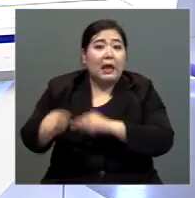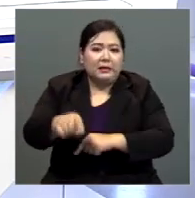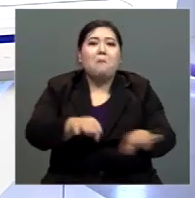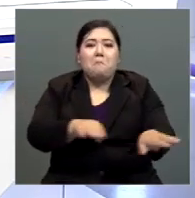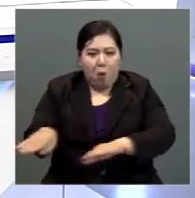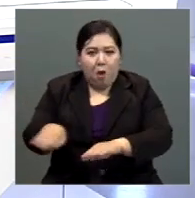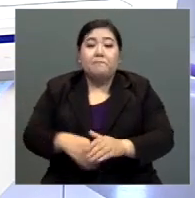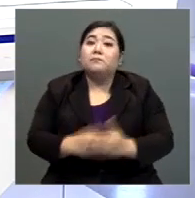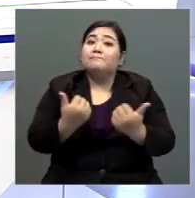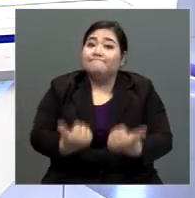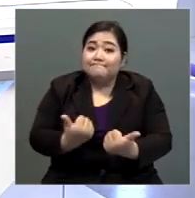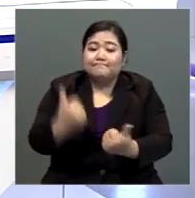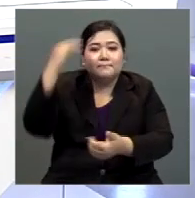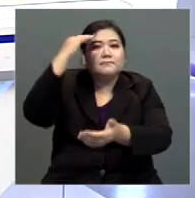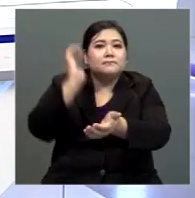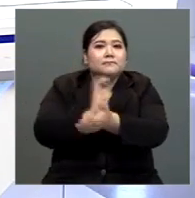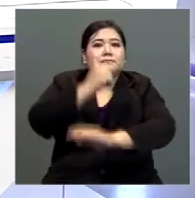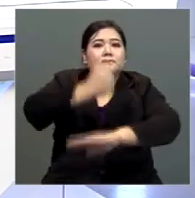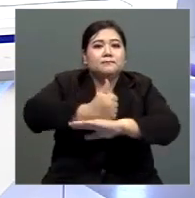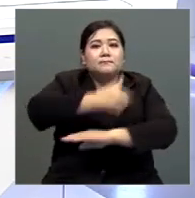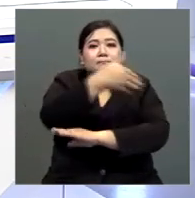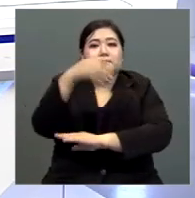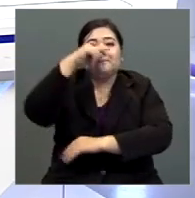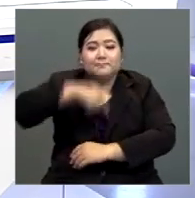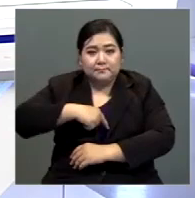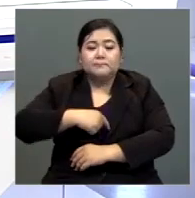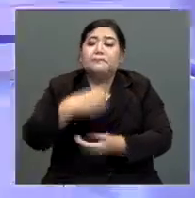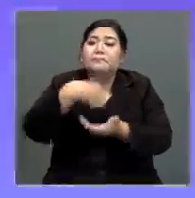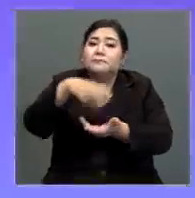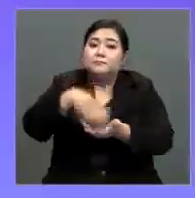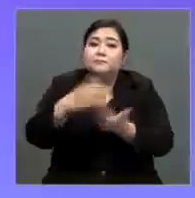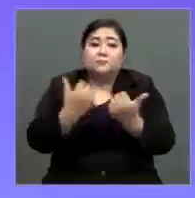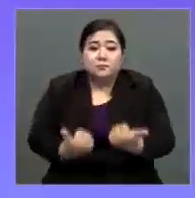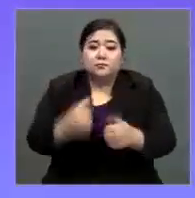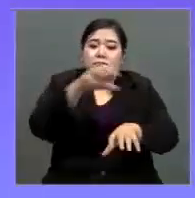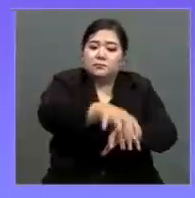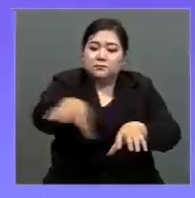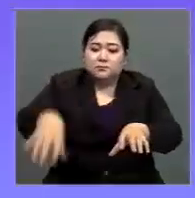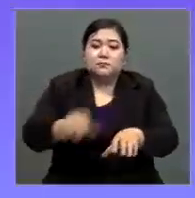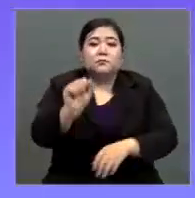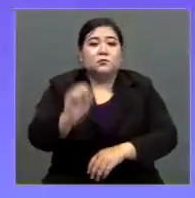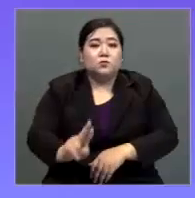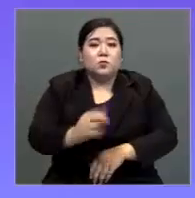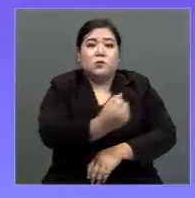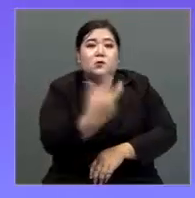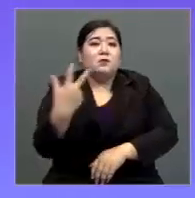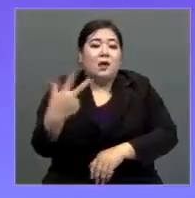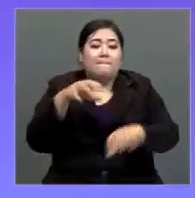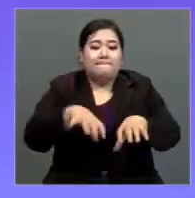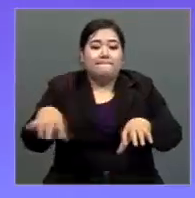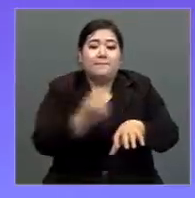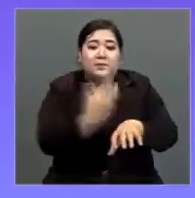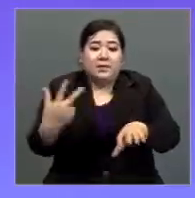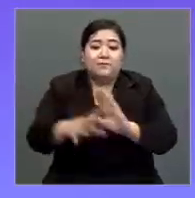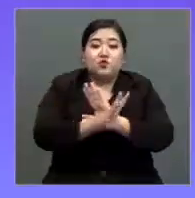ทิพย์ชัยจินดาผู้บัญชาการตำรวจแห่งชาตินะคะก็บอกว่าตอนนี้เนี่ยได้เตรียมพื้นที่สำรองไว้แล้ว3แห่งนะคะซึ่งในพื้นที่จังหวัด